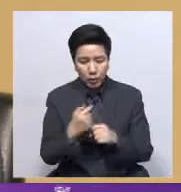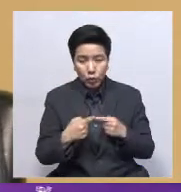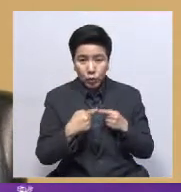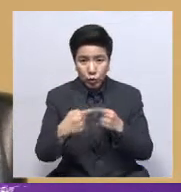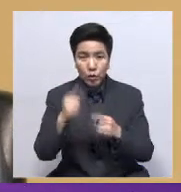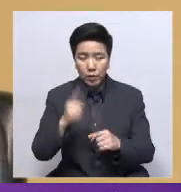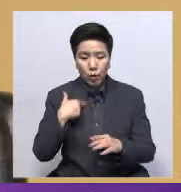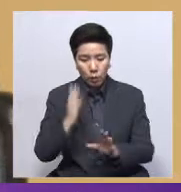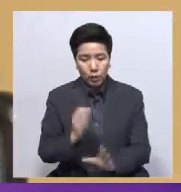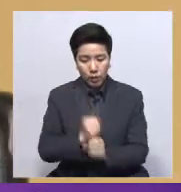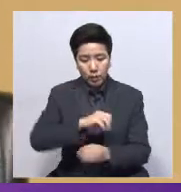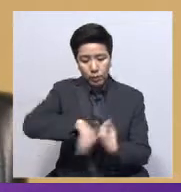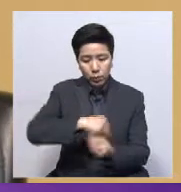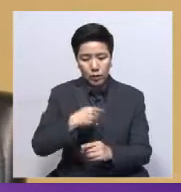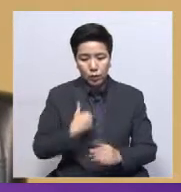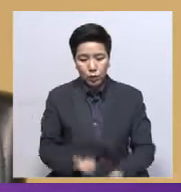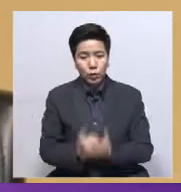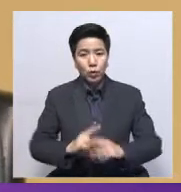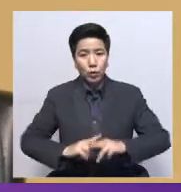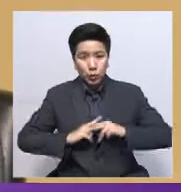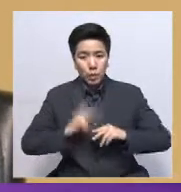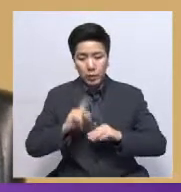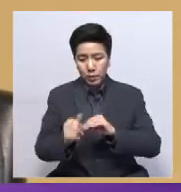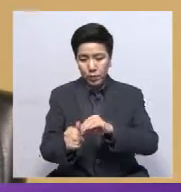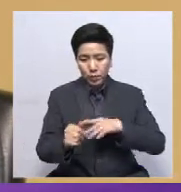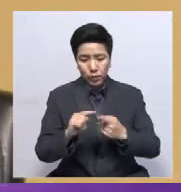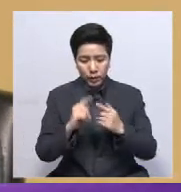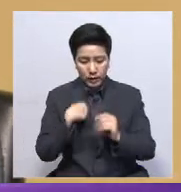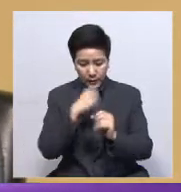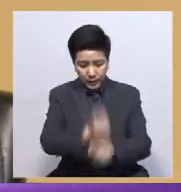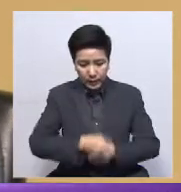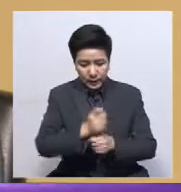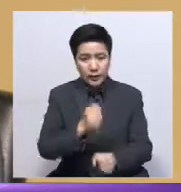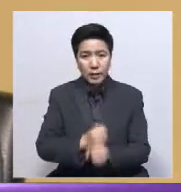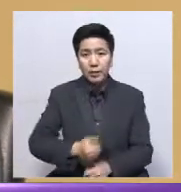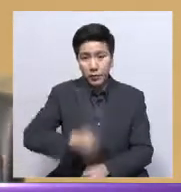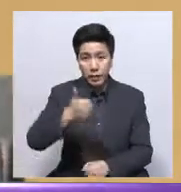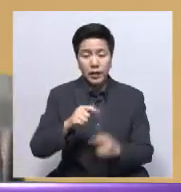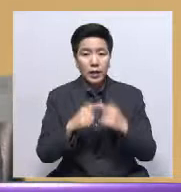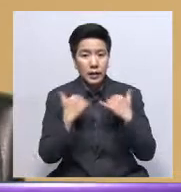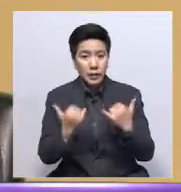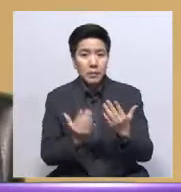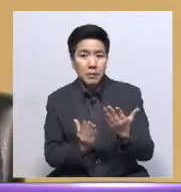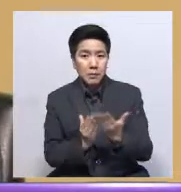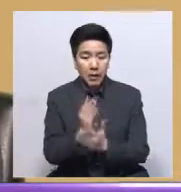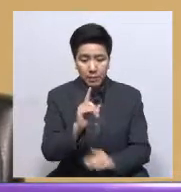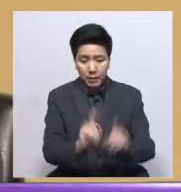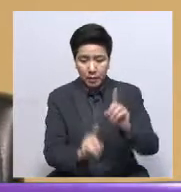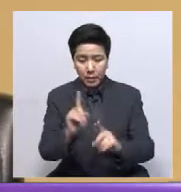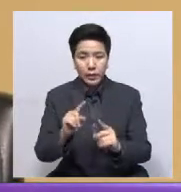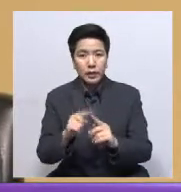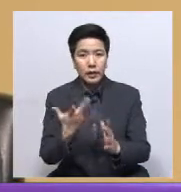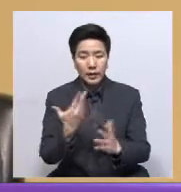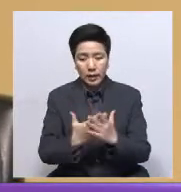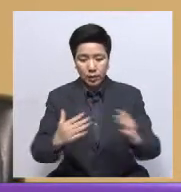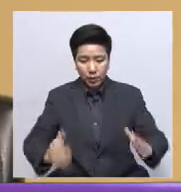ไปสู่การเป็นผู้ประกอบการพึ่งพาตนเองและเป็นผู้นำทางเกษตรกรในท้องถิ่นได้ผ่านการประเมินศักยภาพด้วยการ